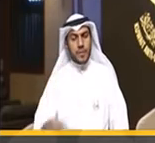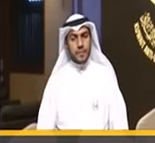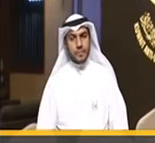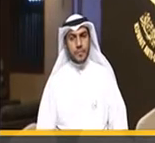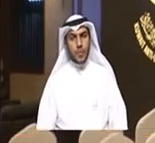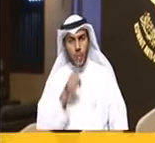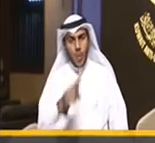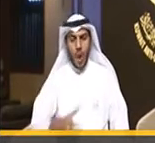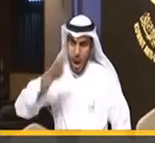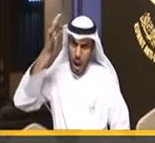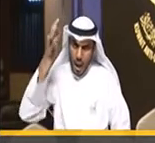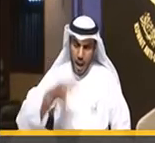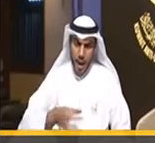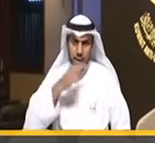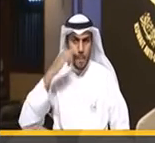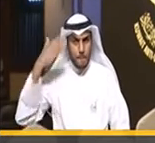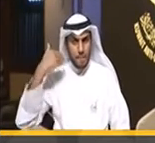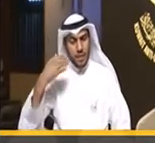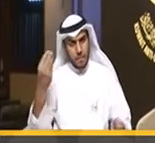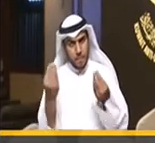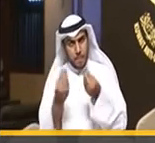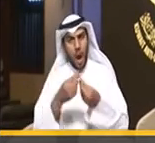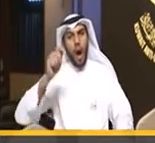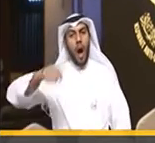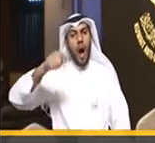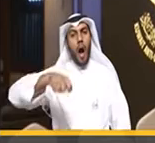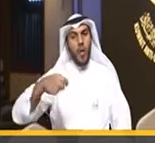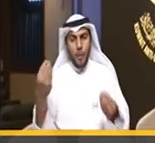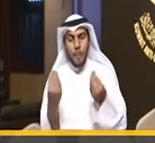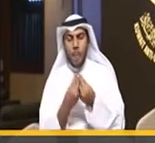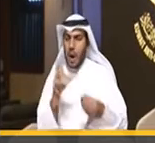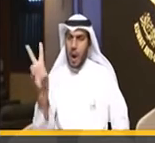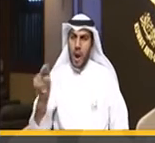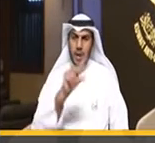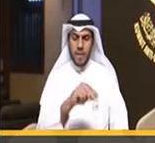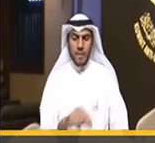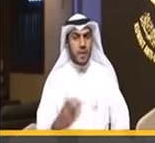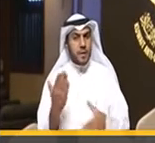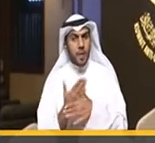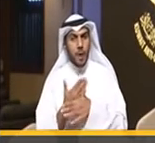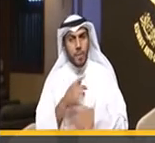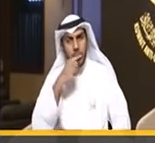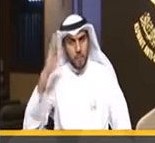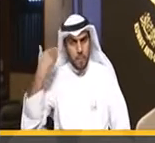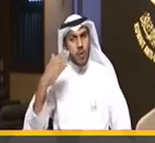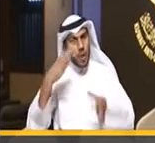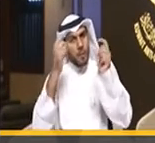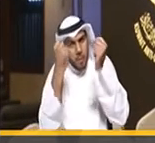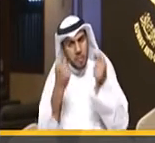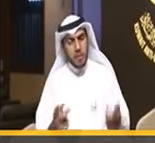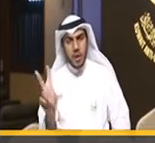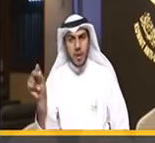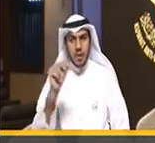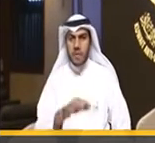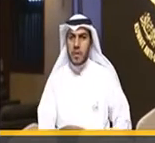فرص متساوية مع الرجل القاضي، لأنها هي تمتلك كل المؤهلات